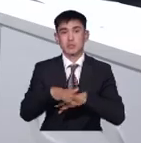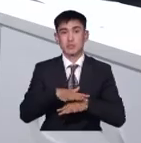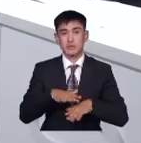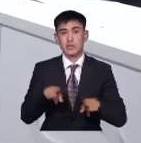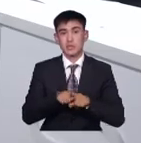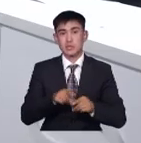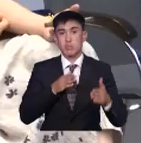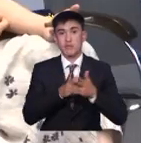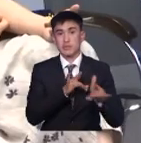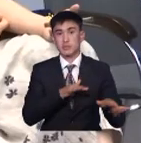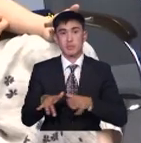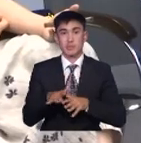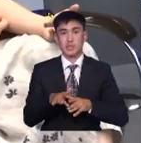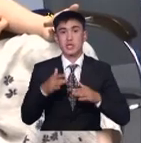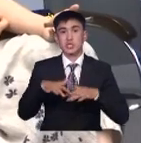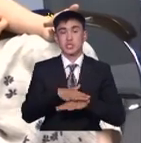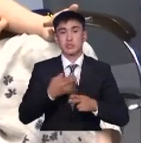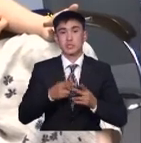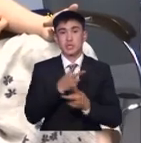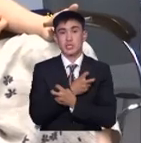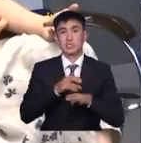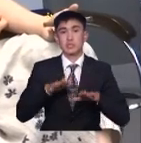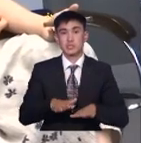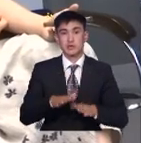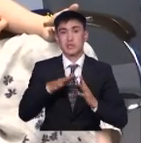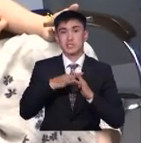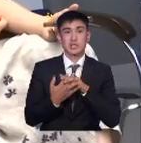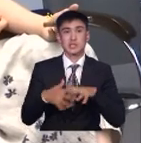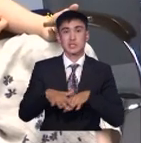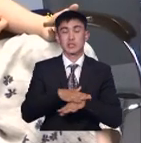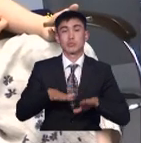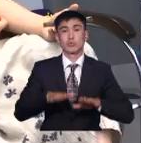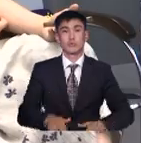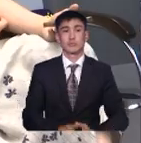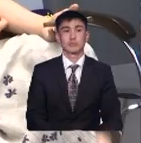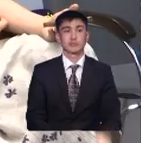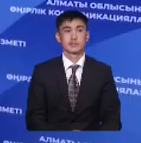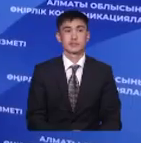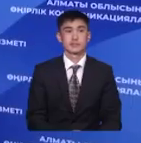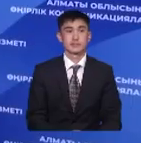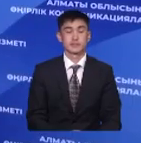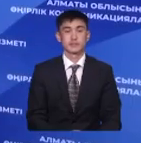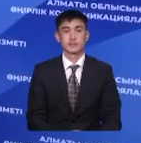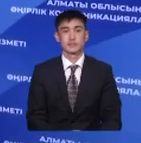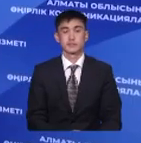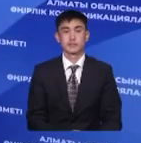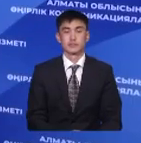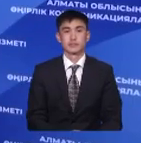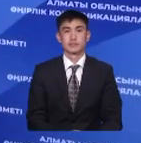массивах, а также профилактические мероприятия с жителями дачных массивов и сельских населенных пунктов.